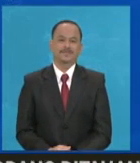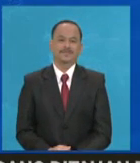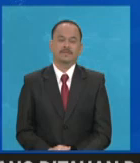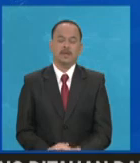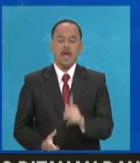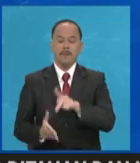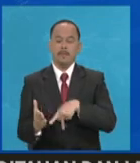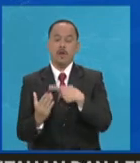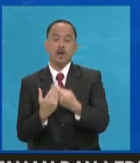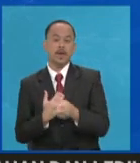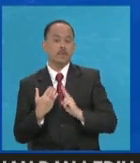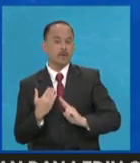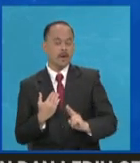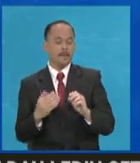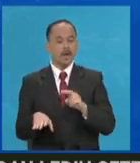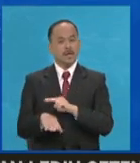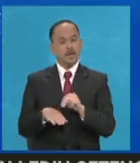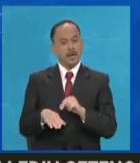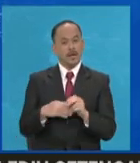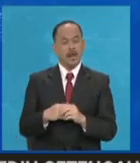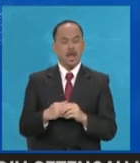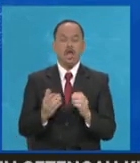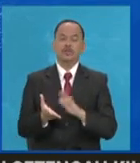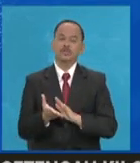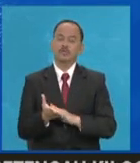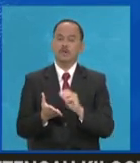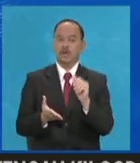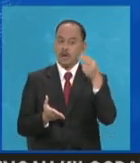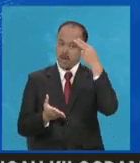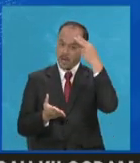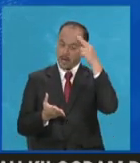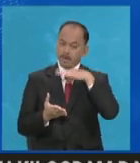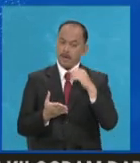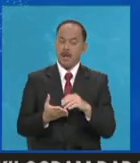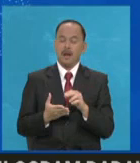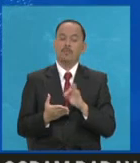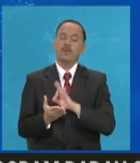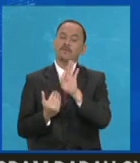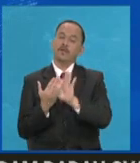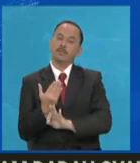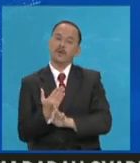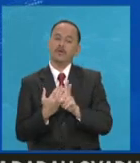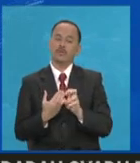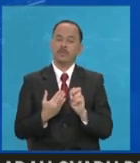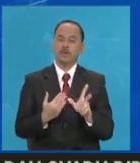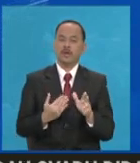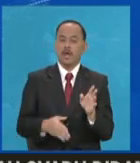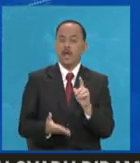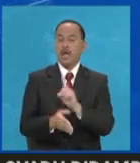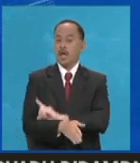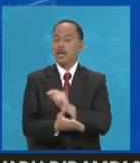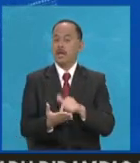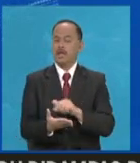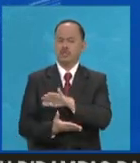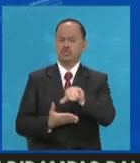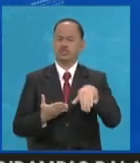program keagamaan negara sekolah-sekolah Arab dan utama bagi bulan Februari 2023 diadakan hari ini di